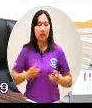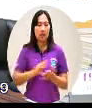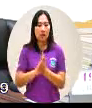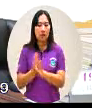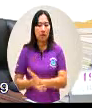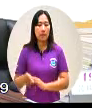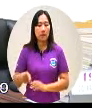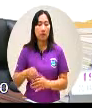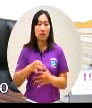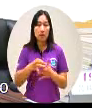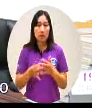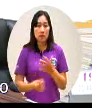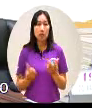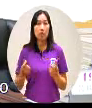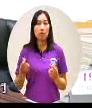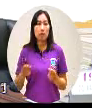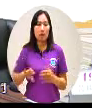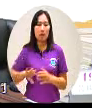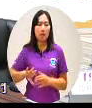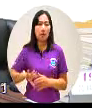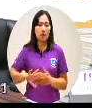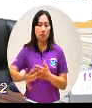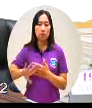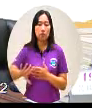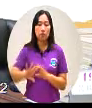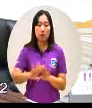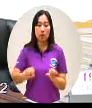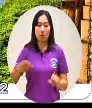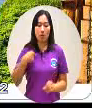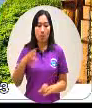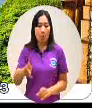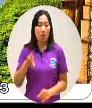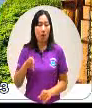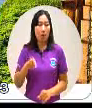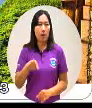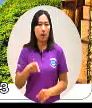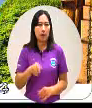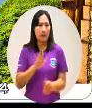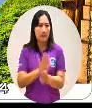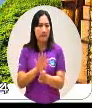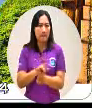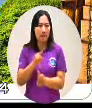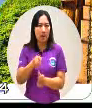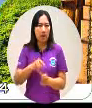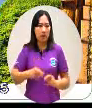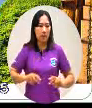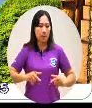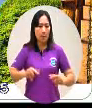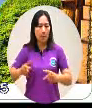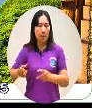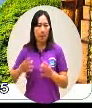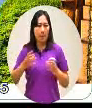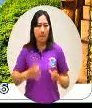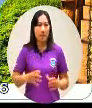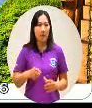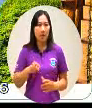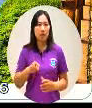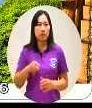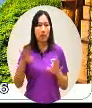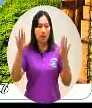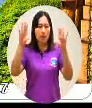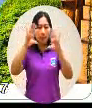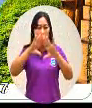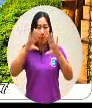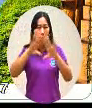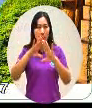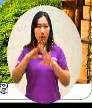件，这是别的所在哦，咱甲照镜灯啊，你看人提案在了水，电工泡出来，暗时啊黄昏，变成是住附近住